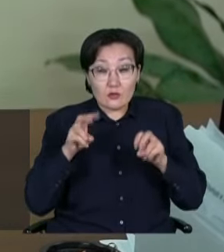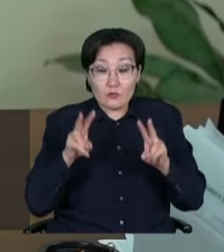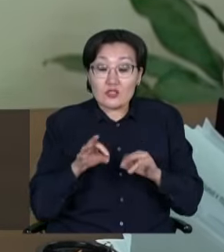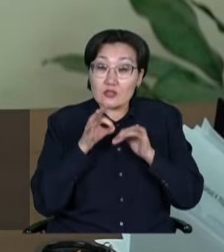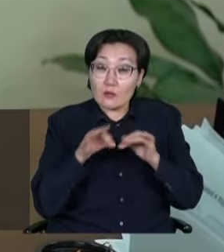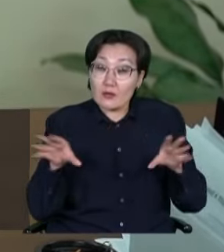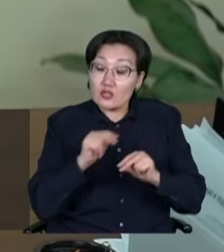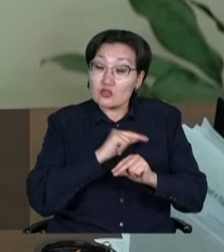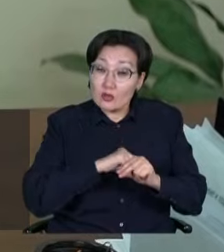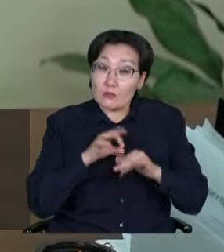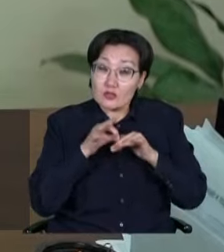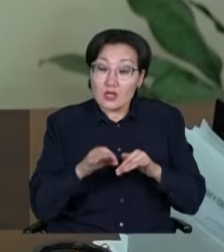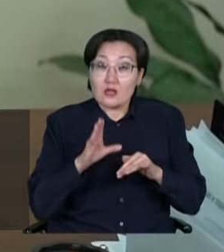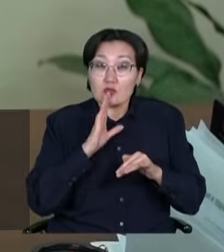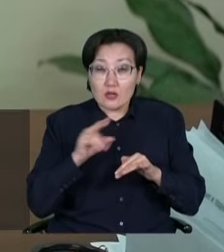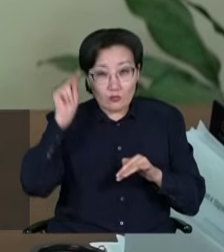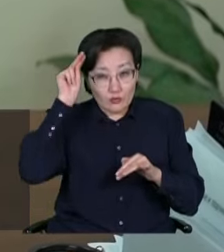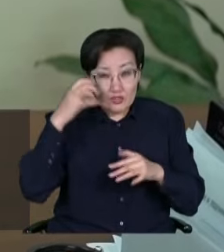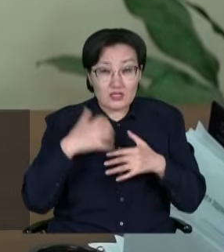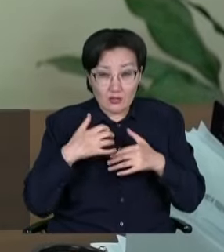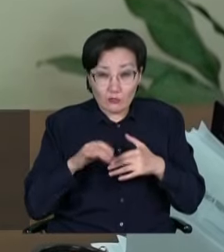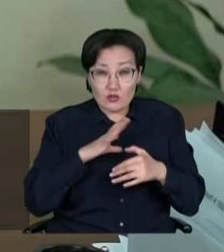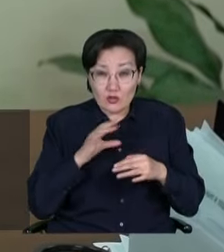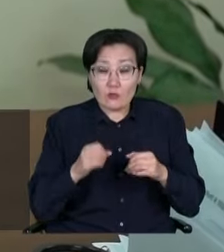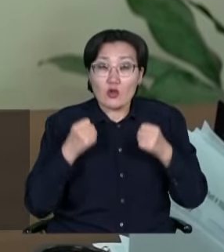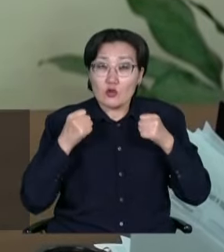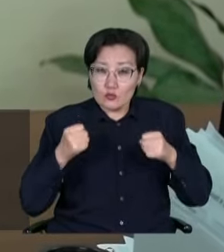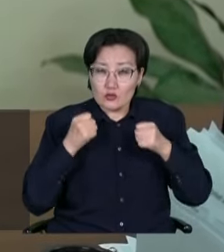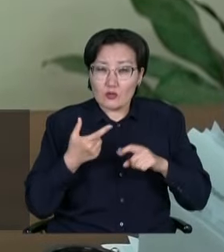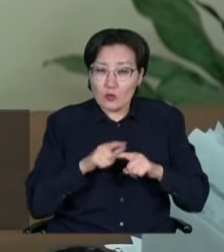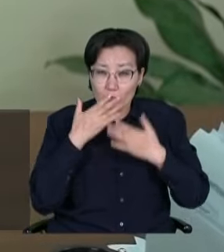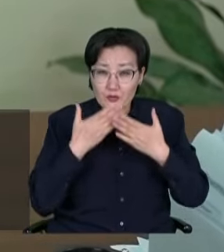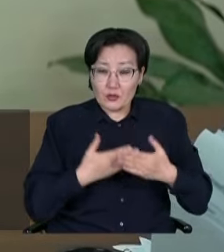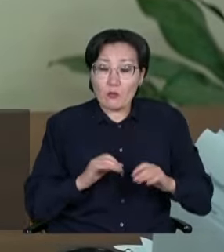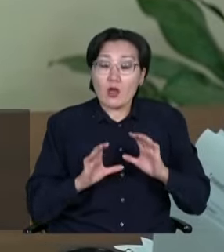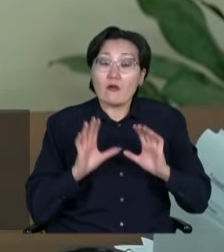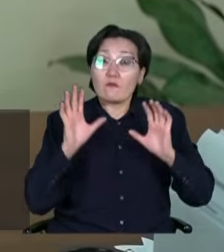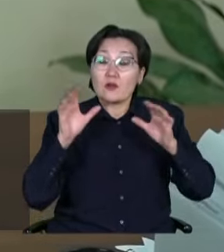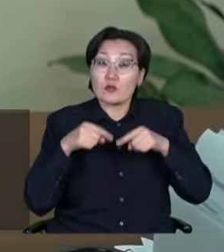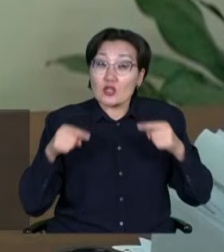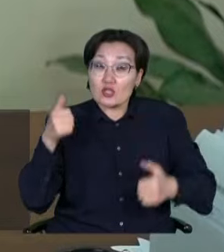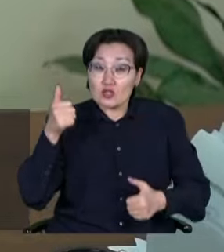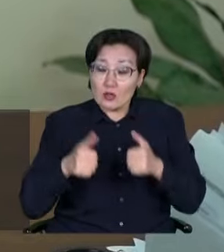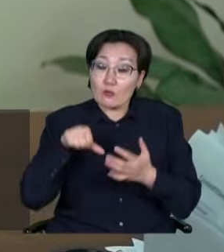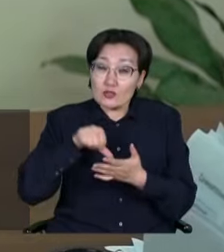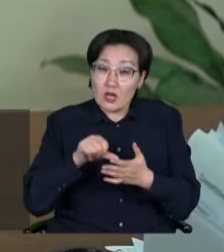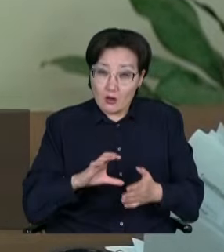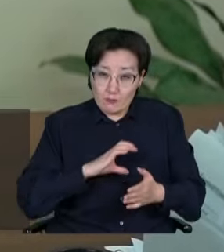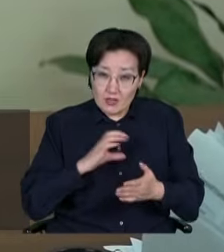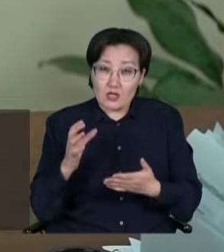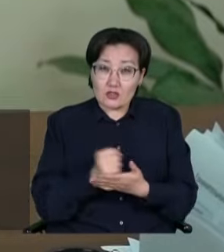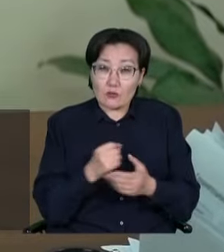бірге жұмыс істедік. Оқушының үлгерімі орташа болатын, бірақ спортқа жақын еді. Баскетбол, волейболдан түрлі жарыстарға қатысып медаль